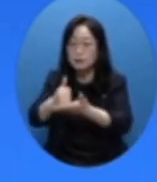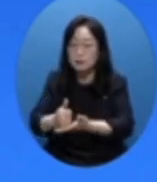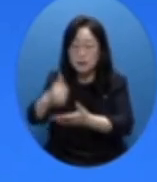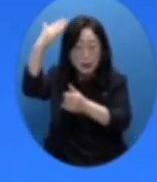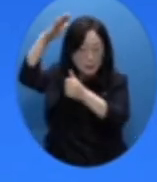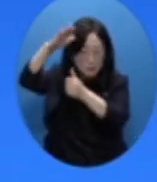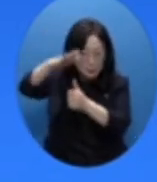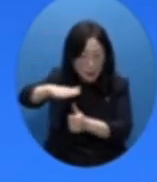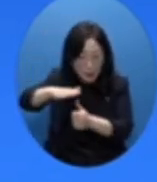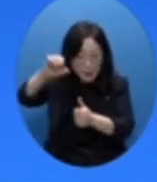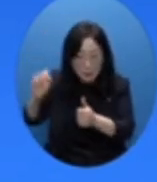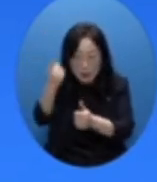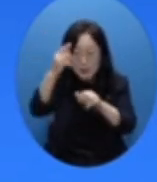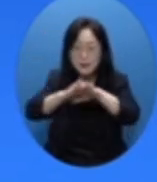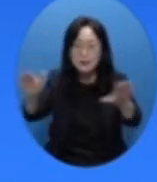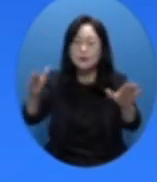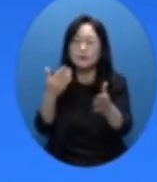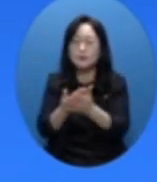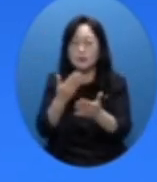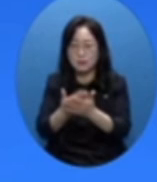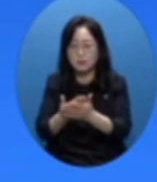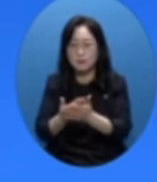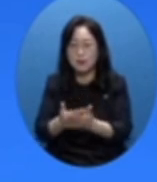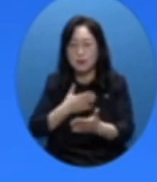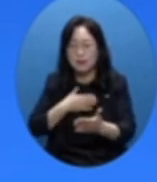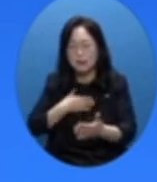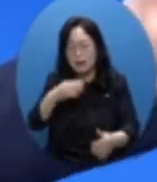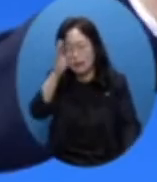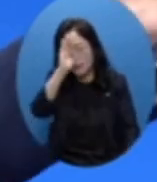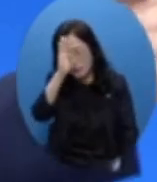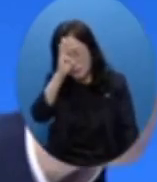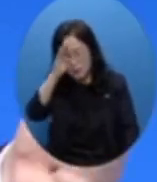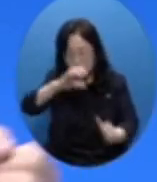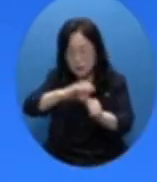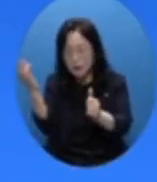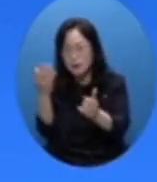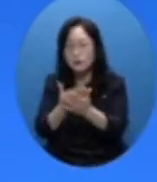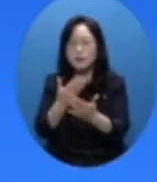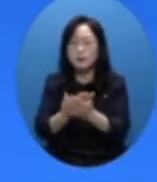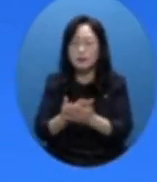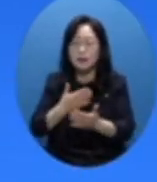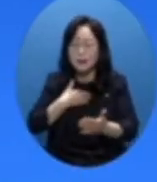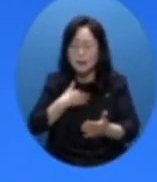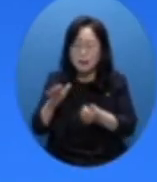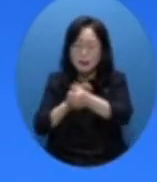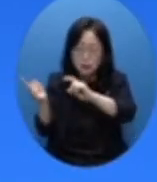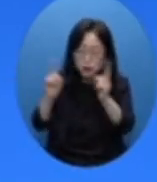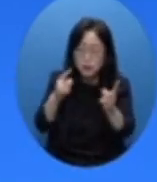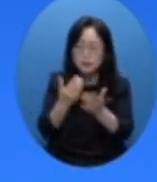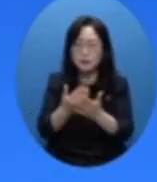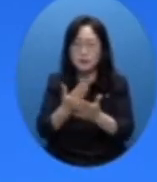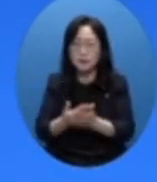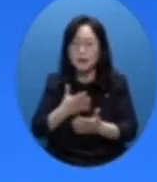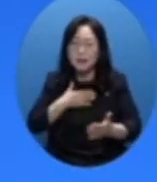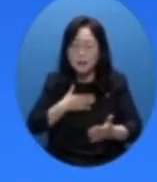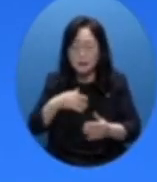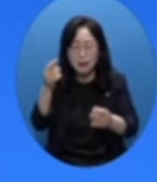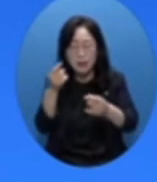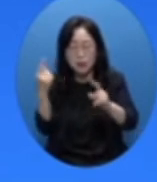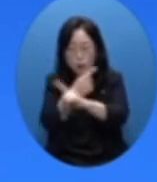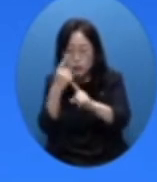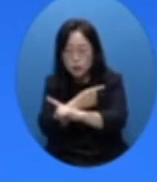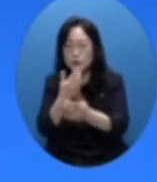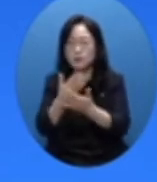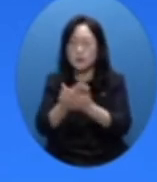전심으로 말미암아 핵을 되게 하여 주옵소서 날 이 벽 에서 너는 맞게 헤어져 로서 딸을 취하여 줘서 딸을 코 져 주시고